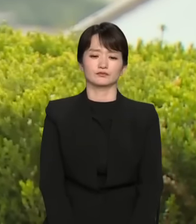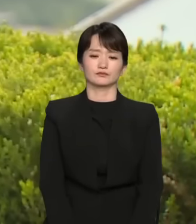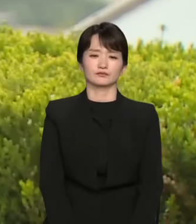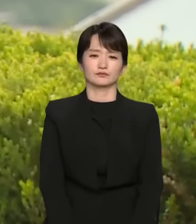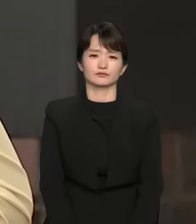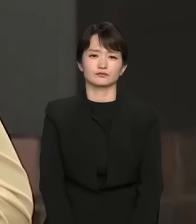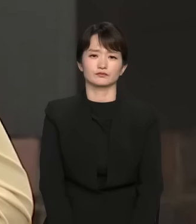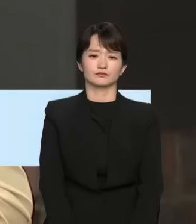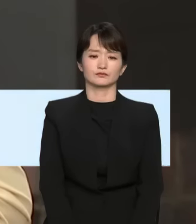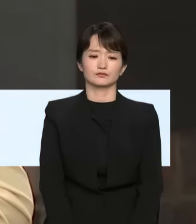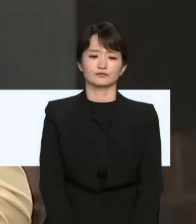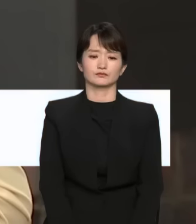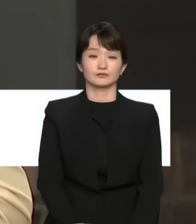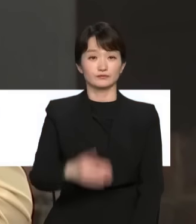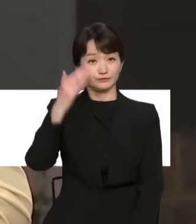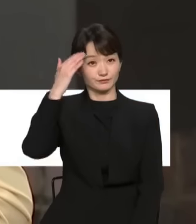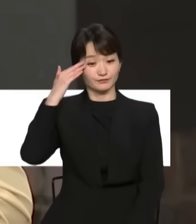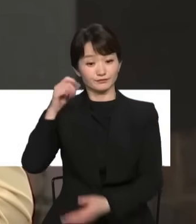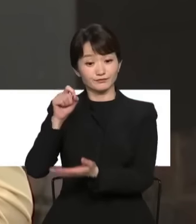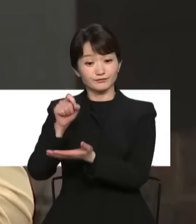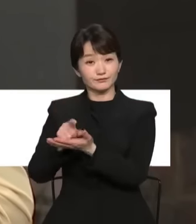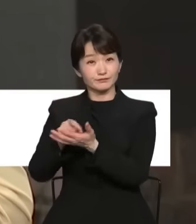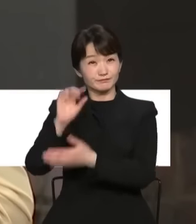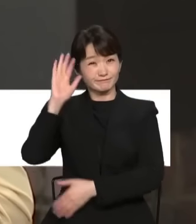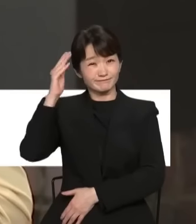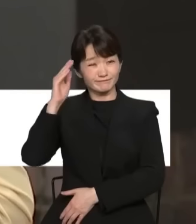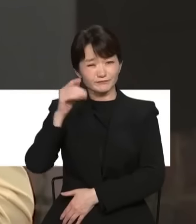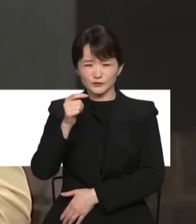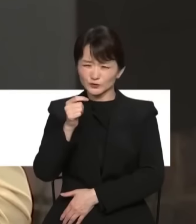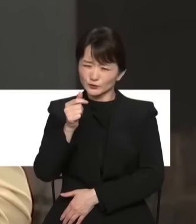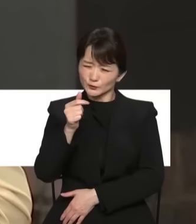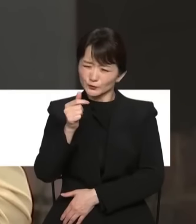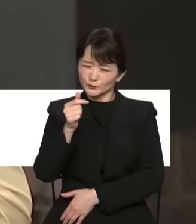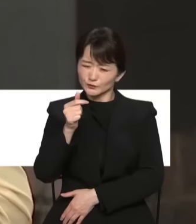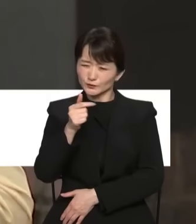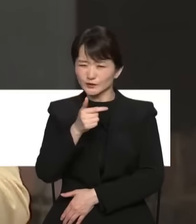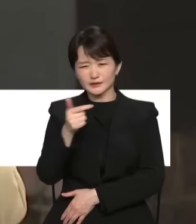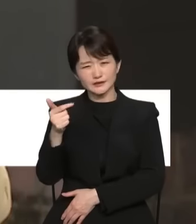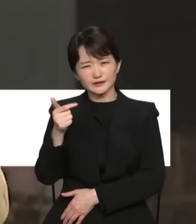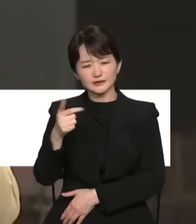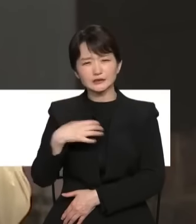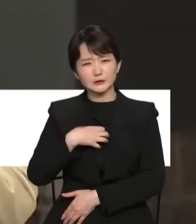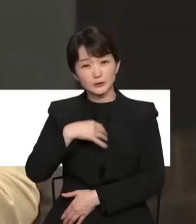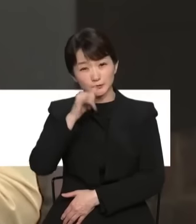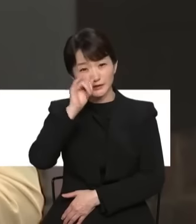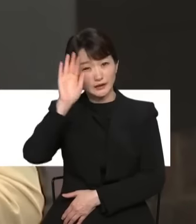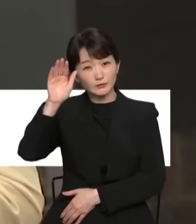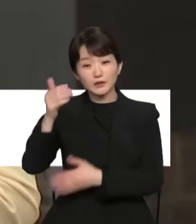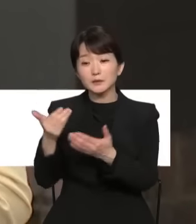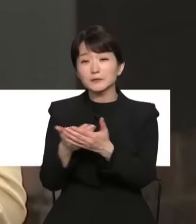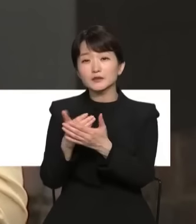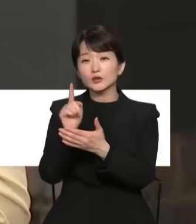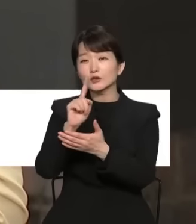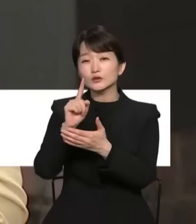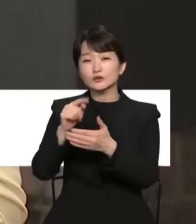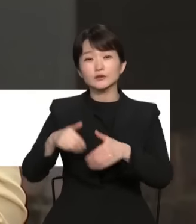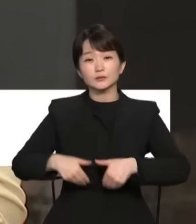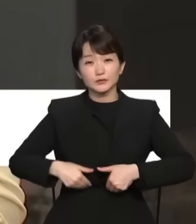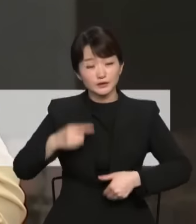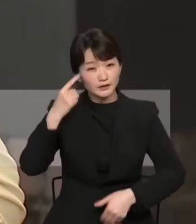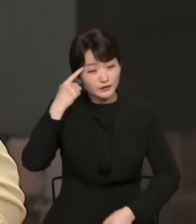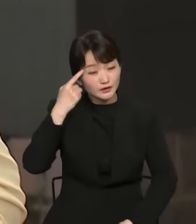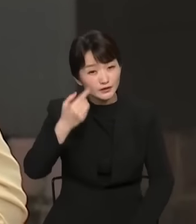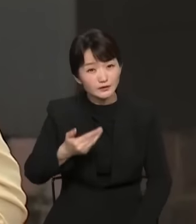do so. 우리 한국 축구가 최근에 크고 작은 위기를 겪기도 했는데 앞으로 좀 더 성장하려면 어떤 점이 좀 필요하다고